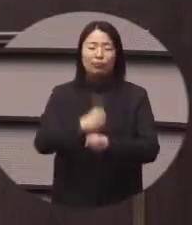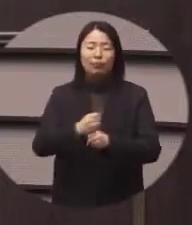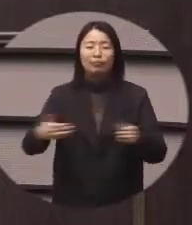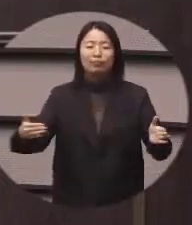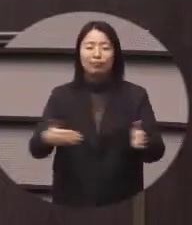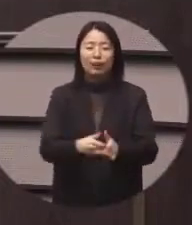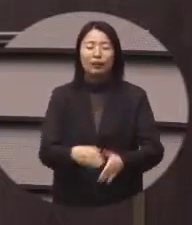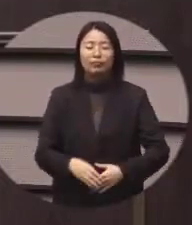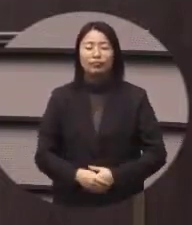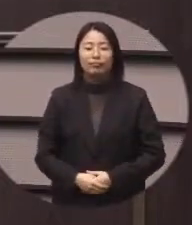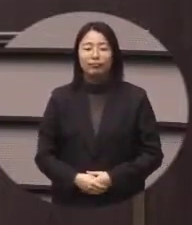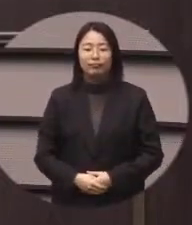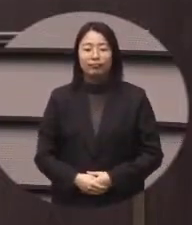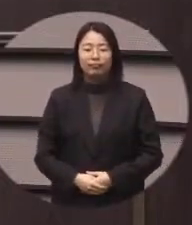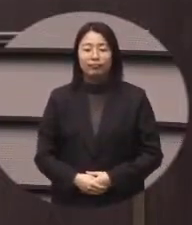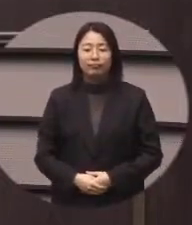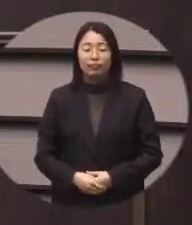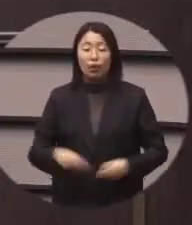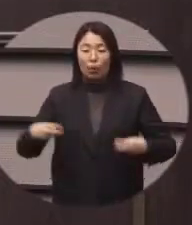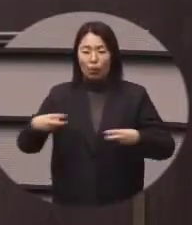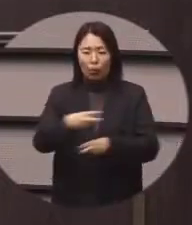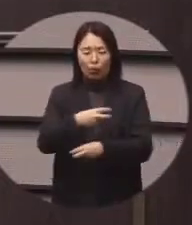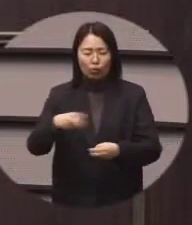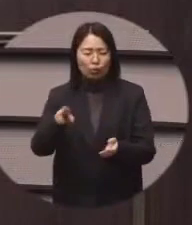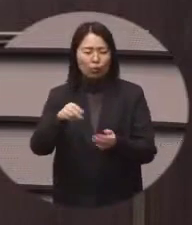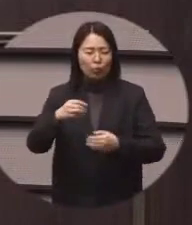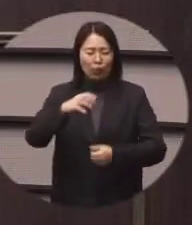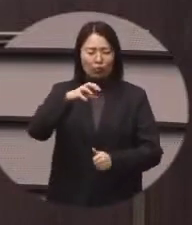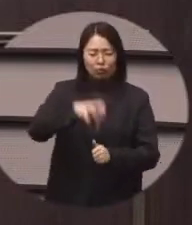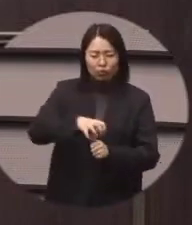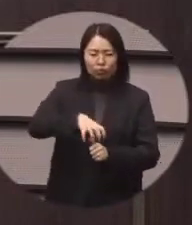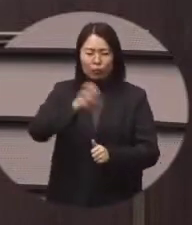시 최대 현안인 교통과 규제 문제 해결을 위한